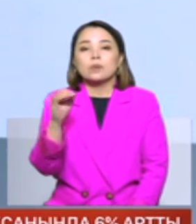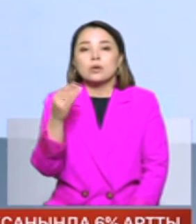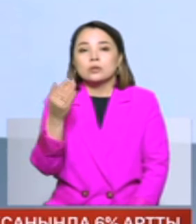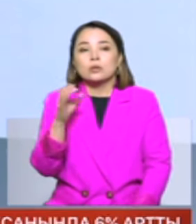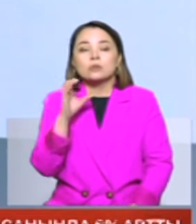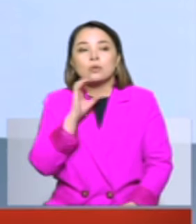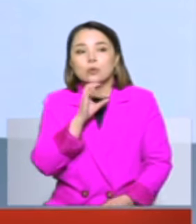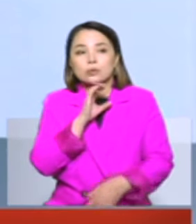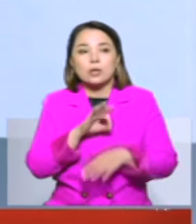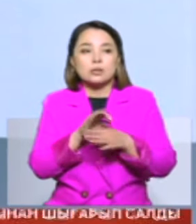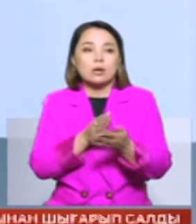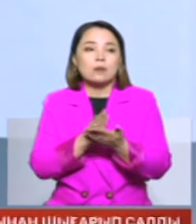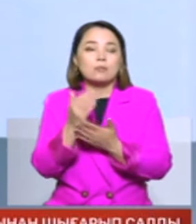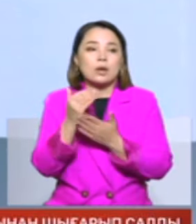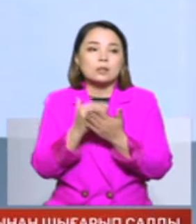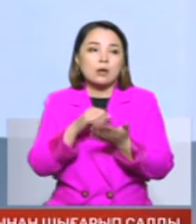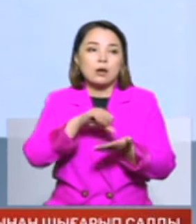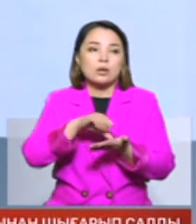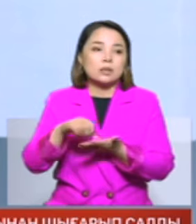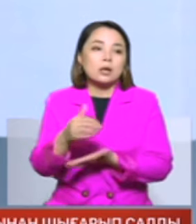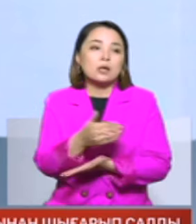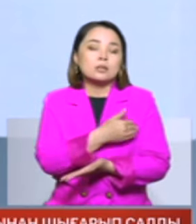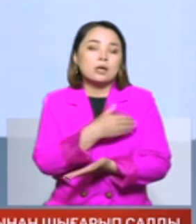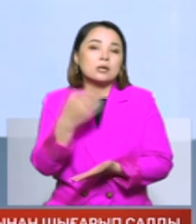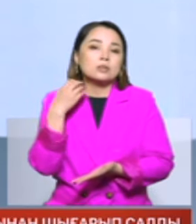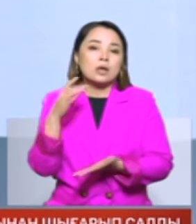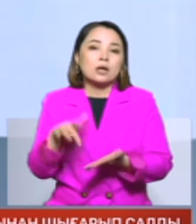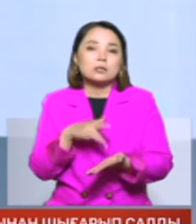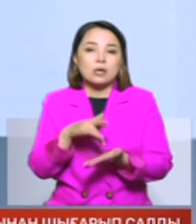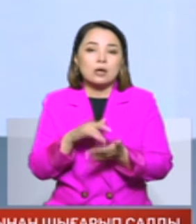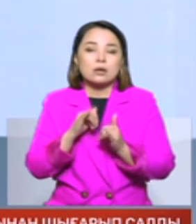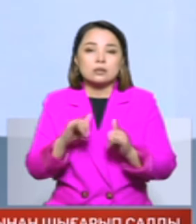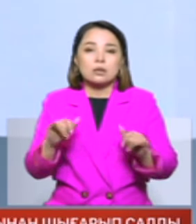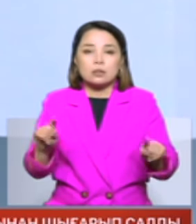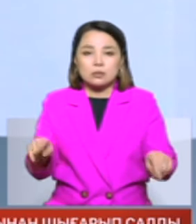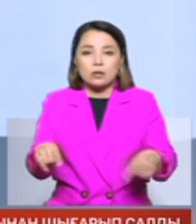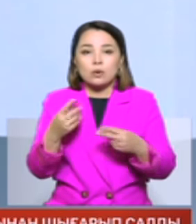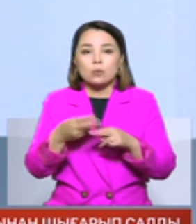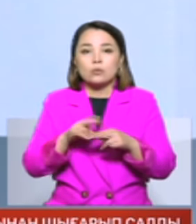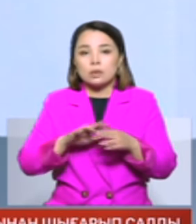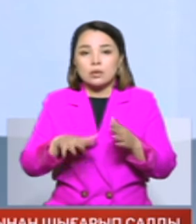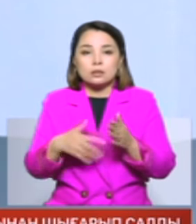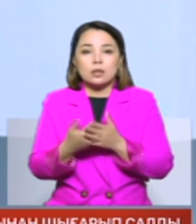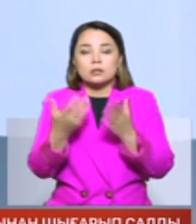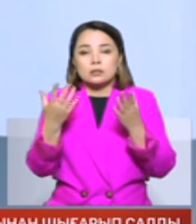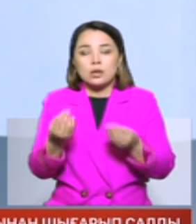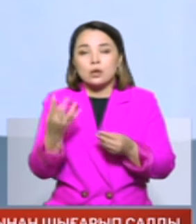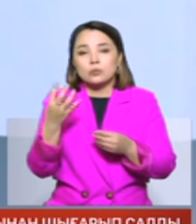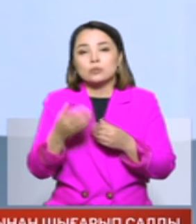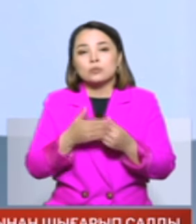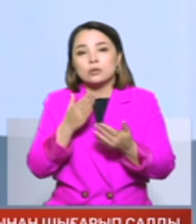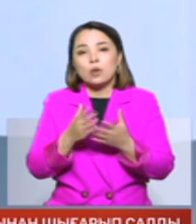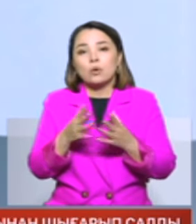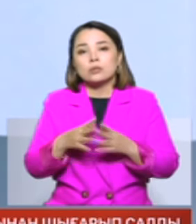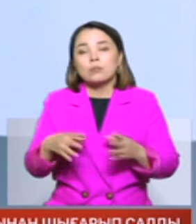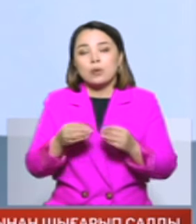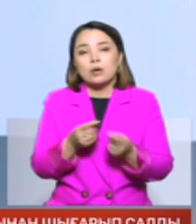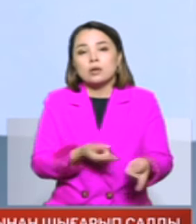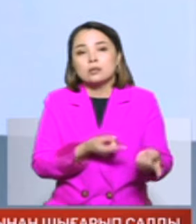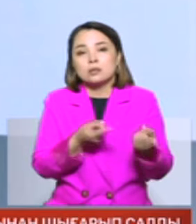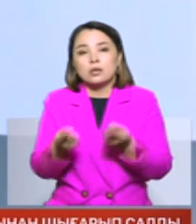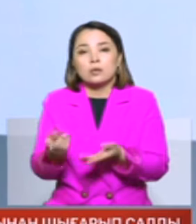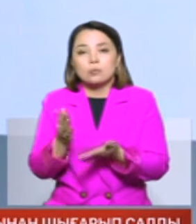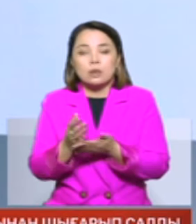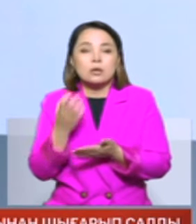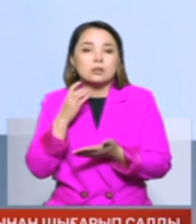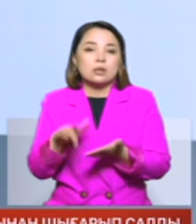Оңтүстіктен солтүстікке бағдарламасына қатысуға ниетті қызылордалықтардың қатары көбейді. Осы кезге дейін теріскейге 400-ге жуық отбасы қоныс аударған.